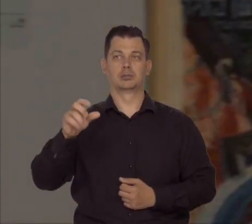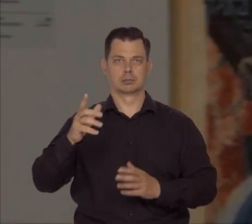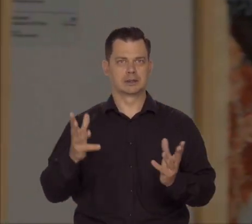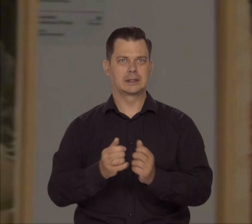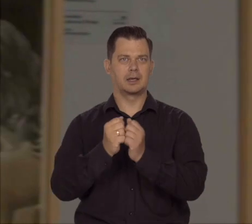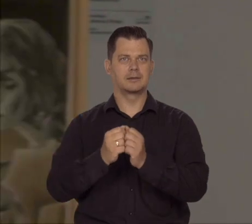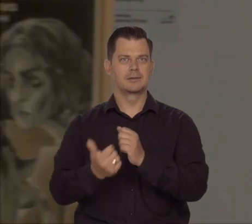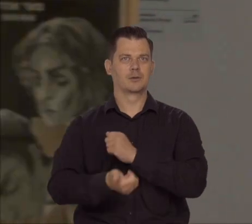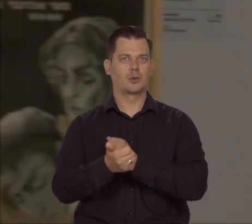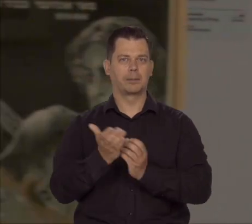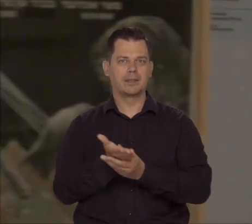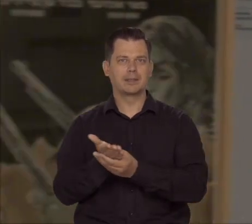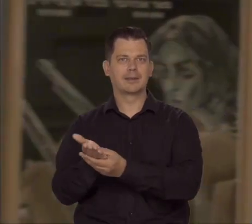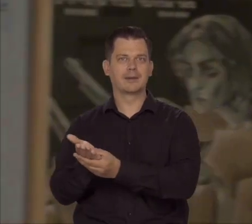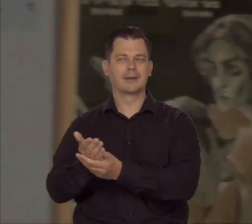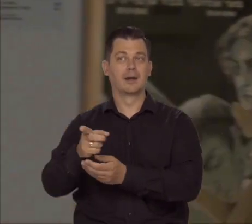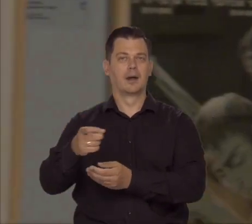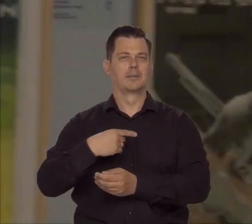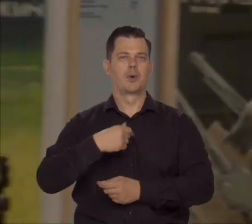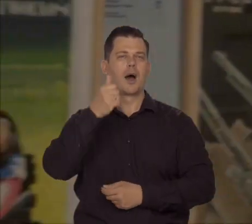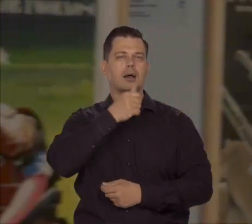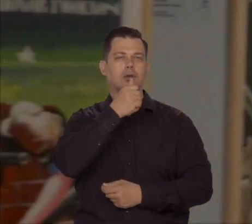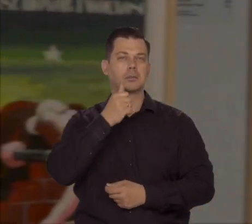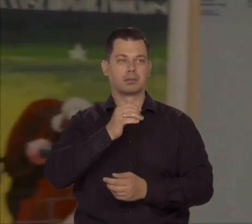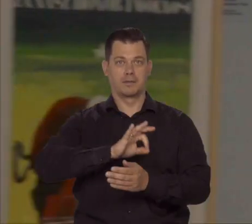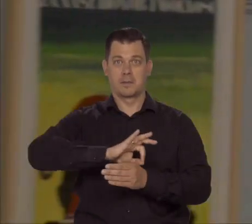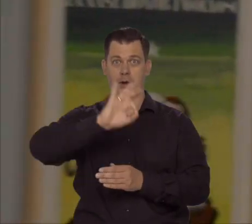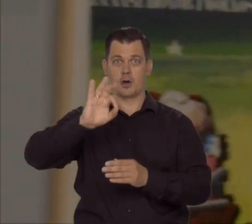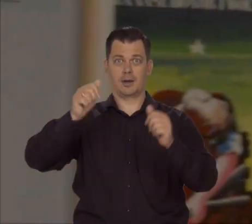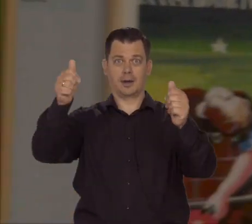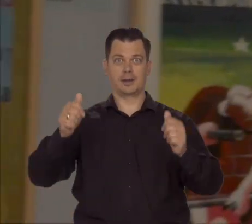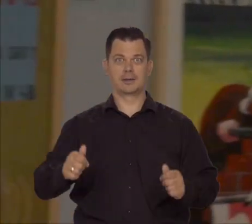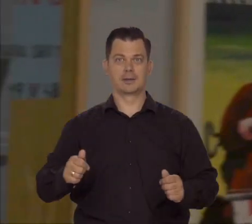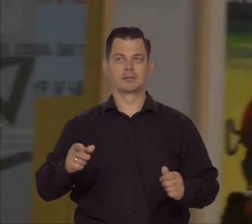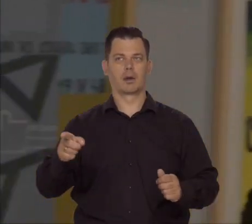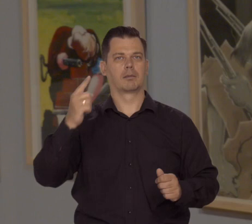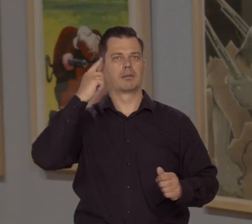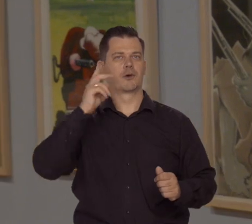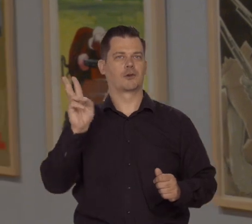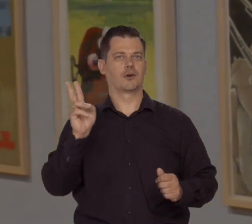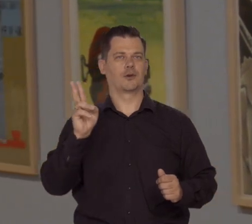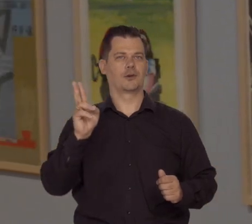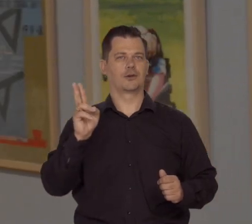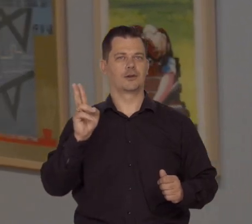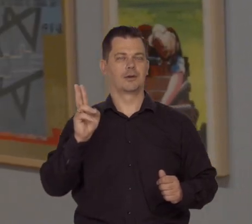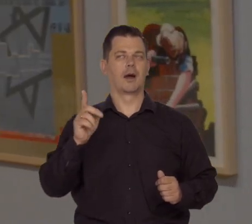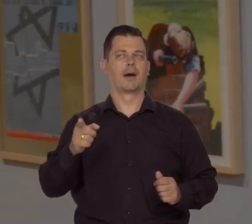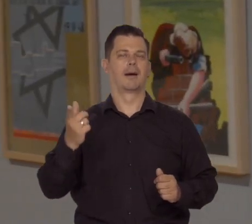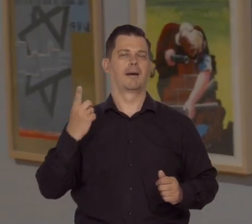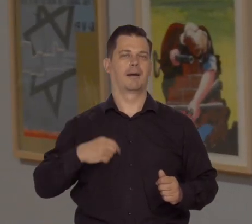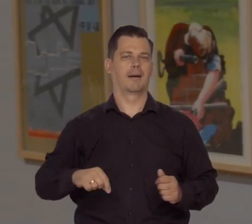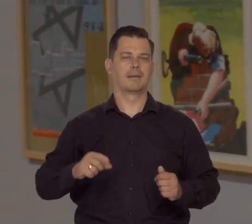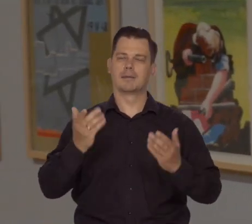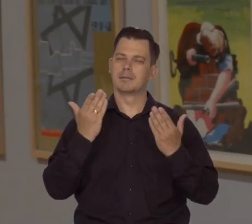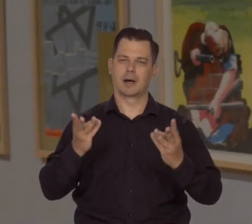które pozwoliły zidentyfikować anonimowe dotąd projekty z ich twórcami. Fakt ten oświetla